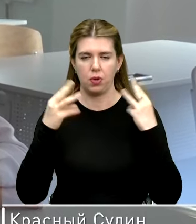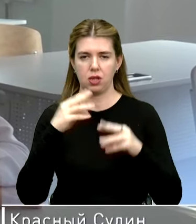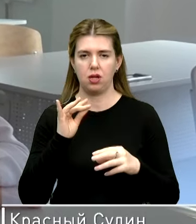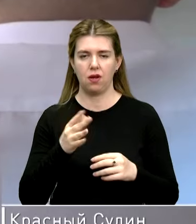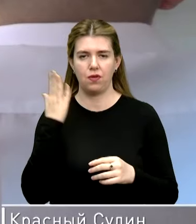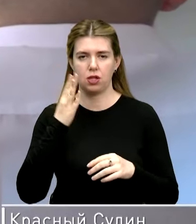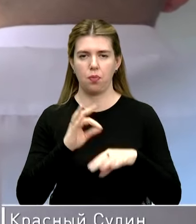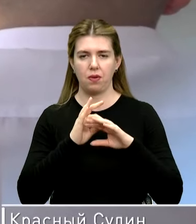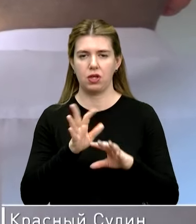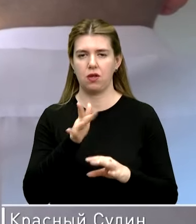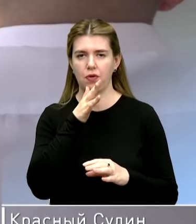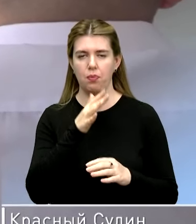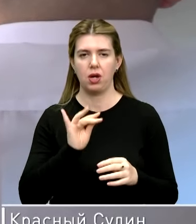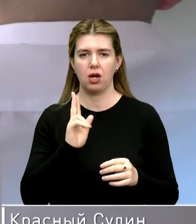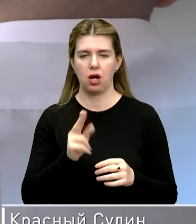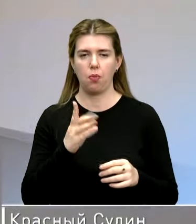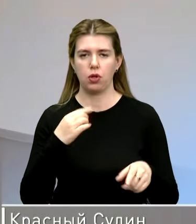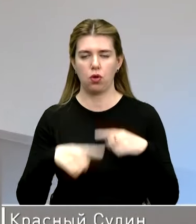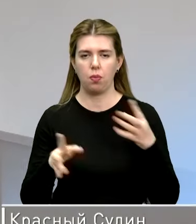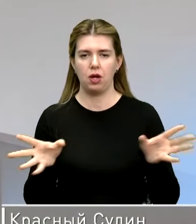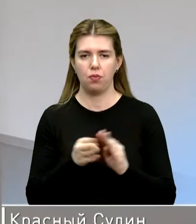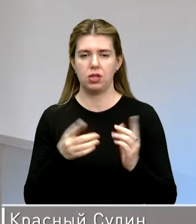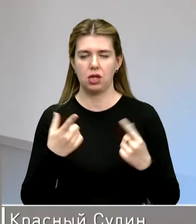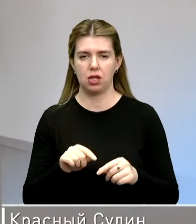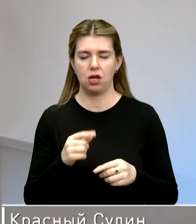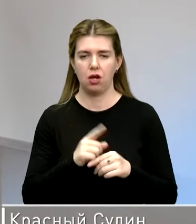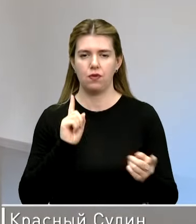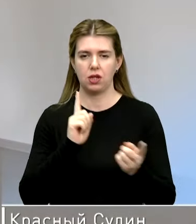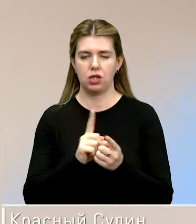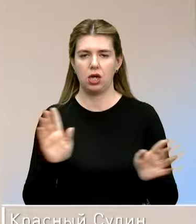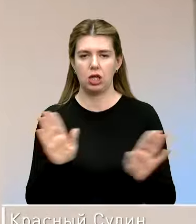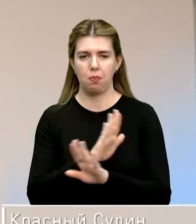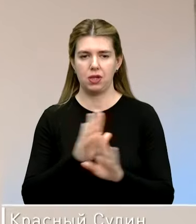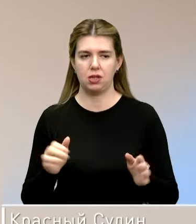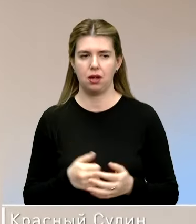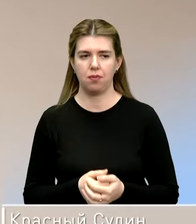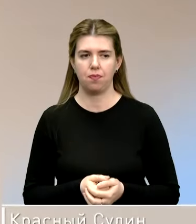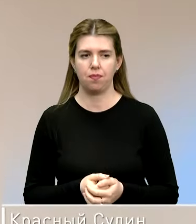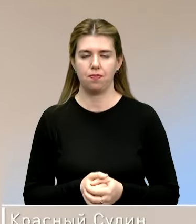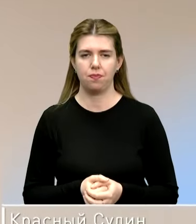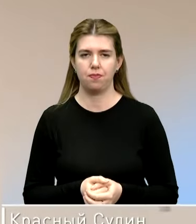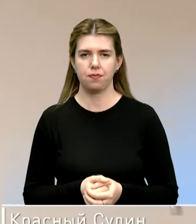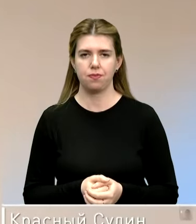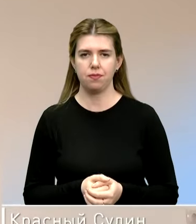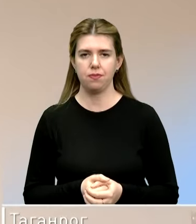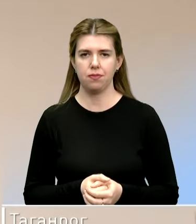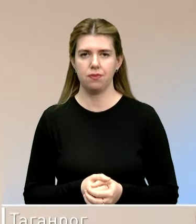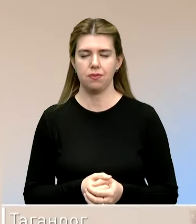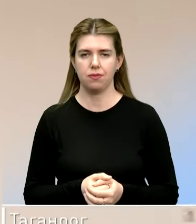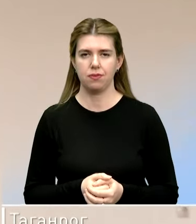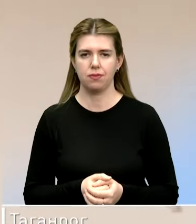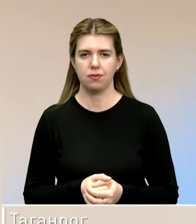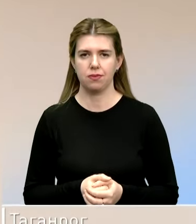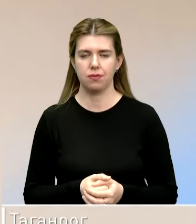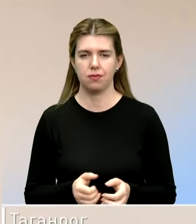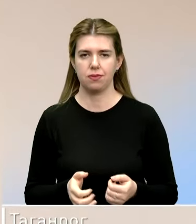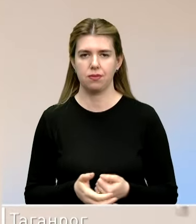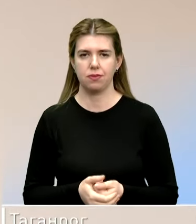конечно, весело проводить время. А как иначе, в месте, где с порога встречают песней. Надежда,